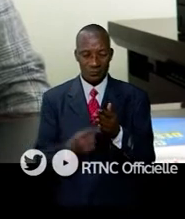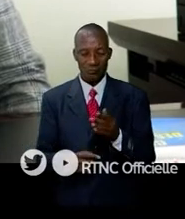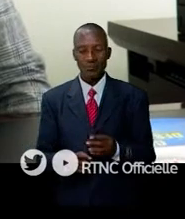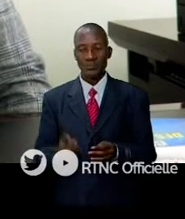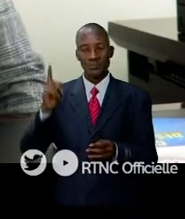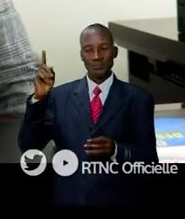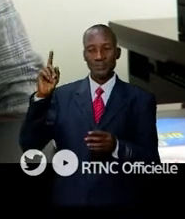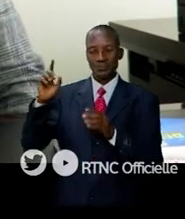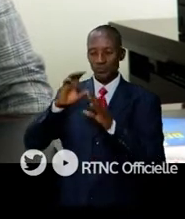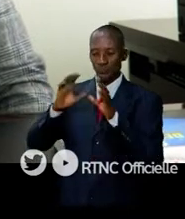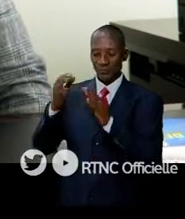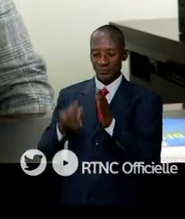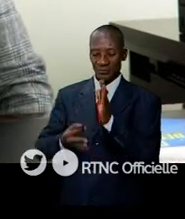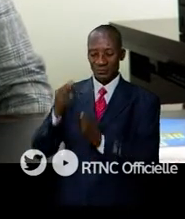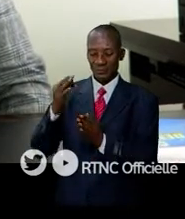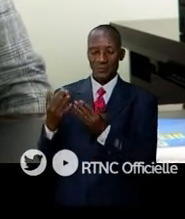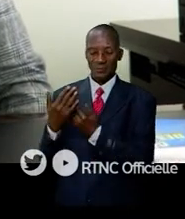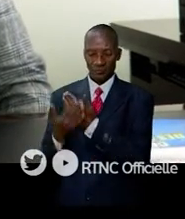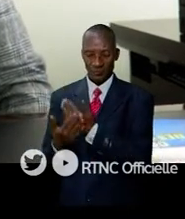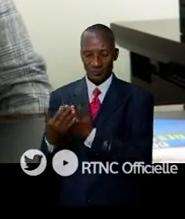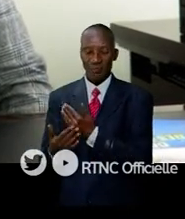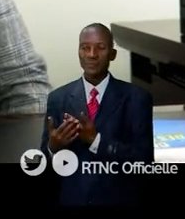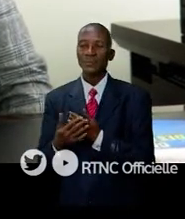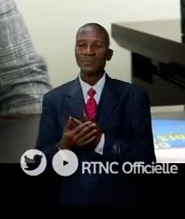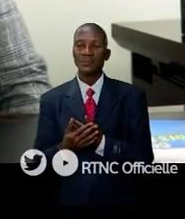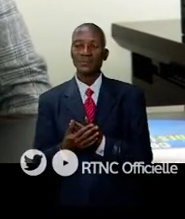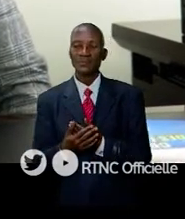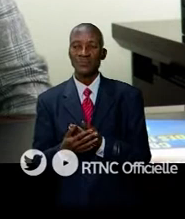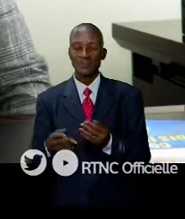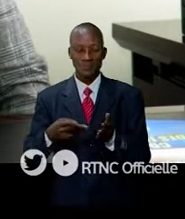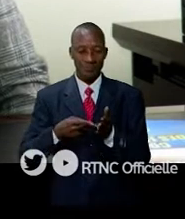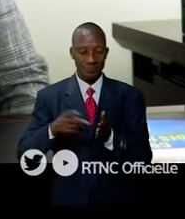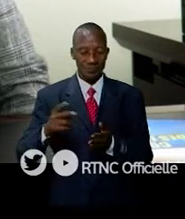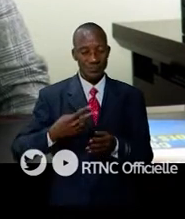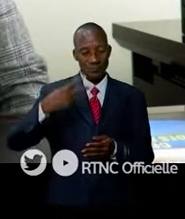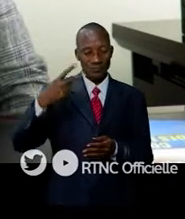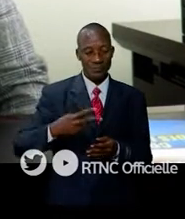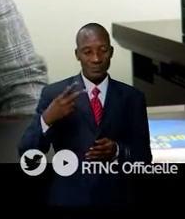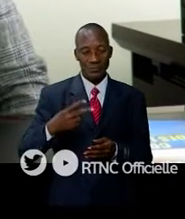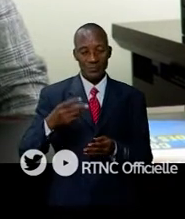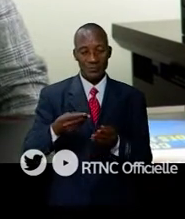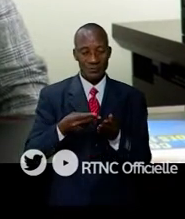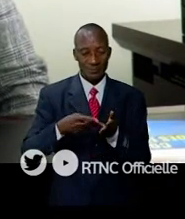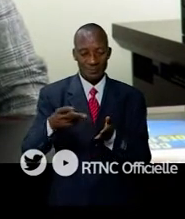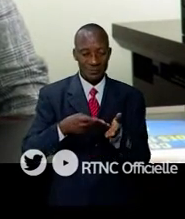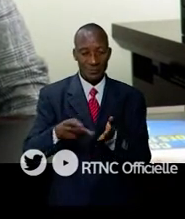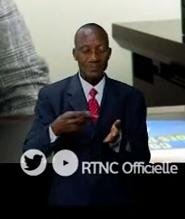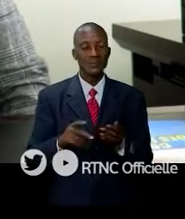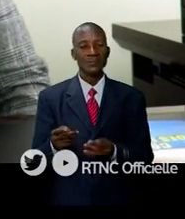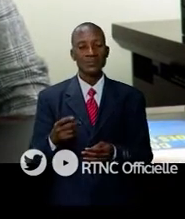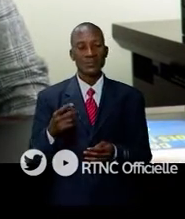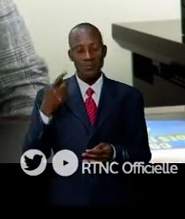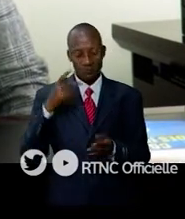du 13 juillet, relatif toujours au paiement du deuxième acompte provisionnel de l'impôt sur le bénéfice et profit, exercice